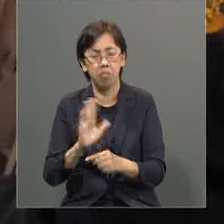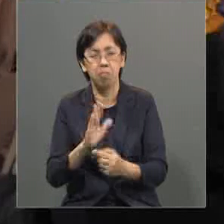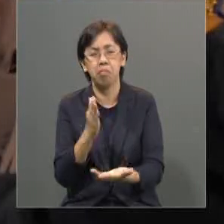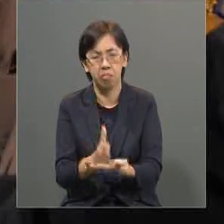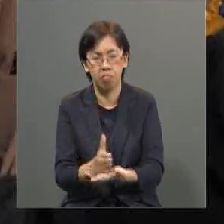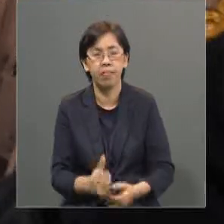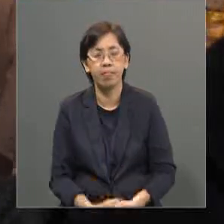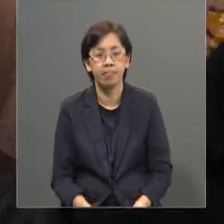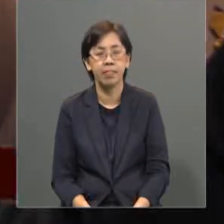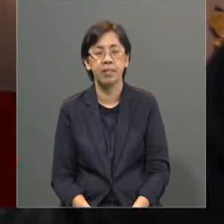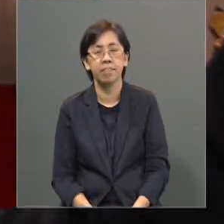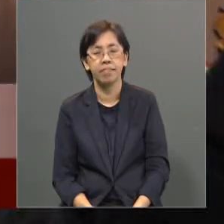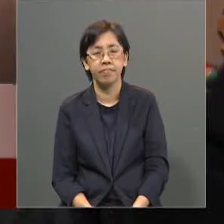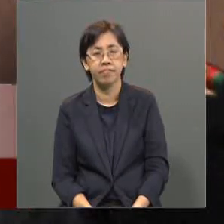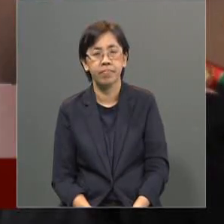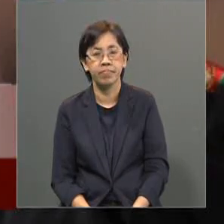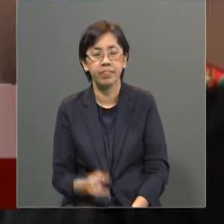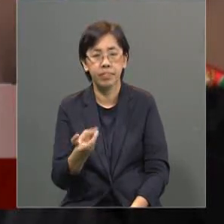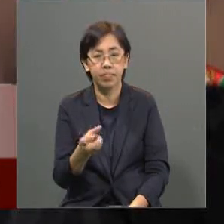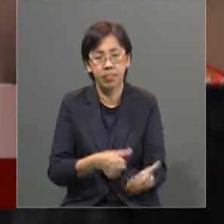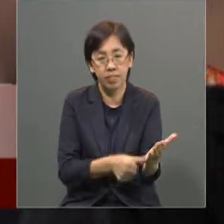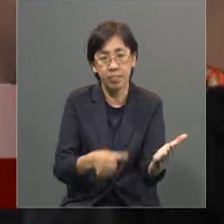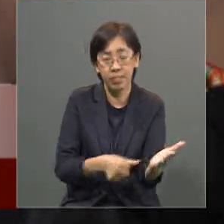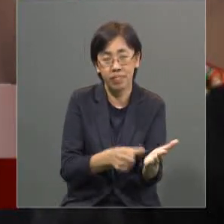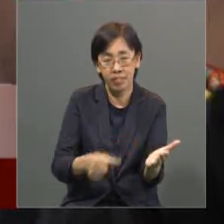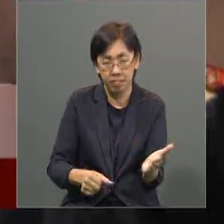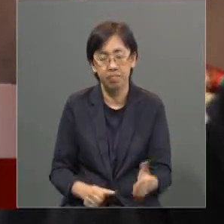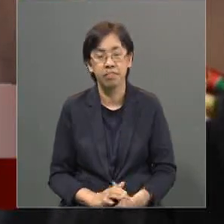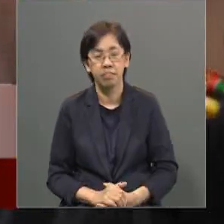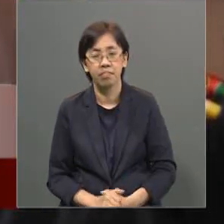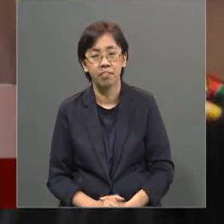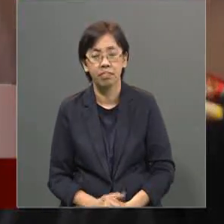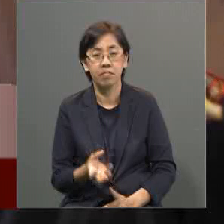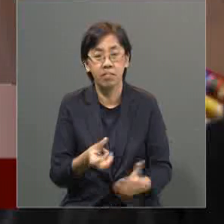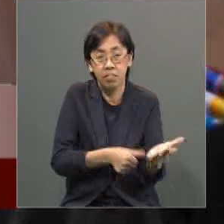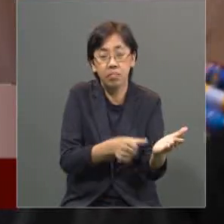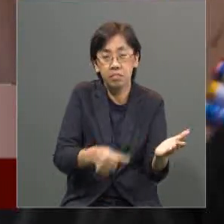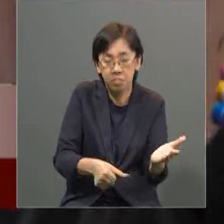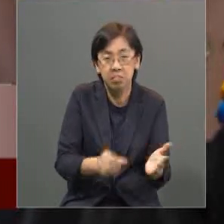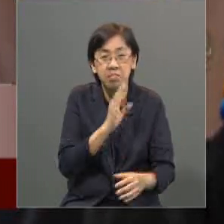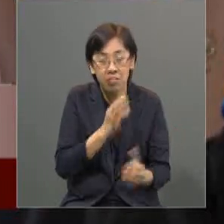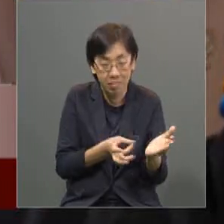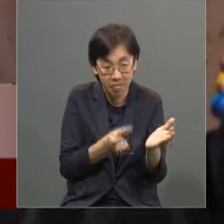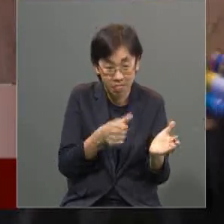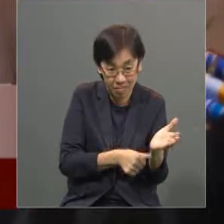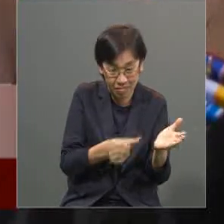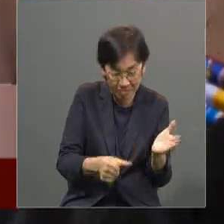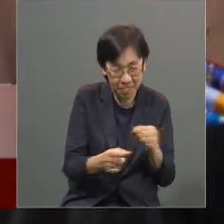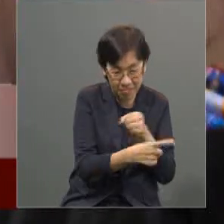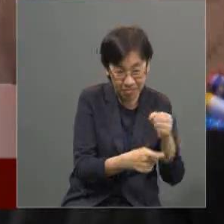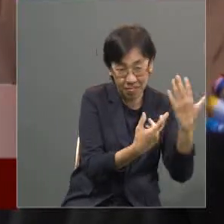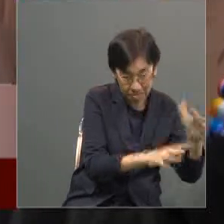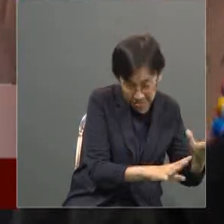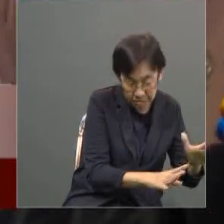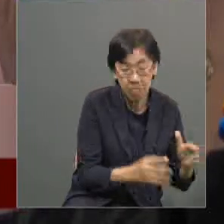เรื่องของการปลูกข้าวนาปรังเนี่ยก่อนหลังจากที่ข้าวนาปรังเสร็จแล้วเราก็ให้กรมชลประ